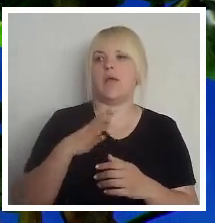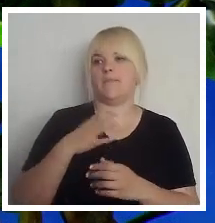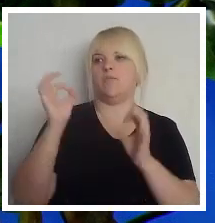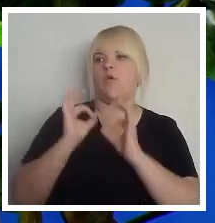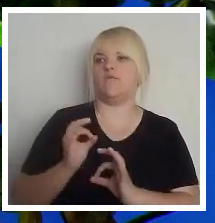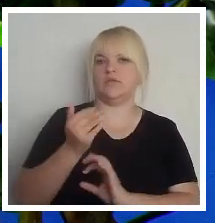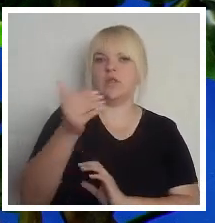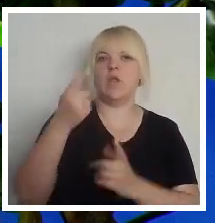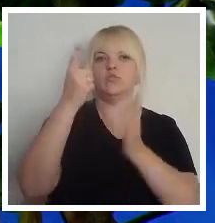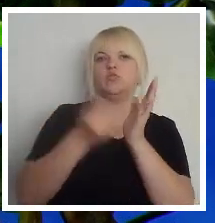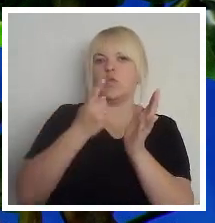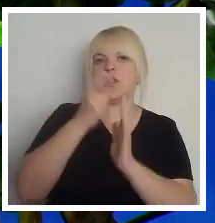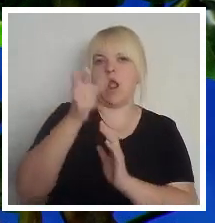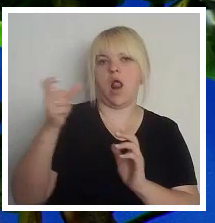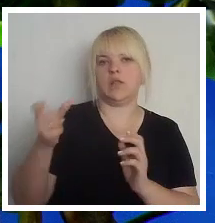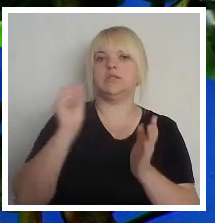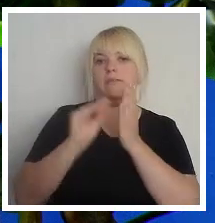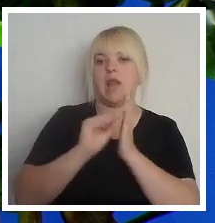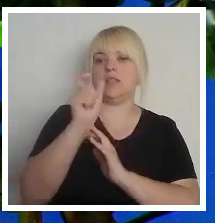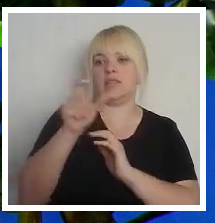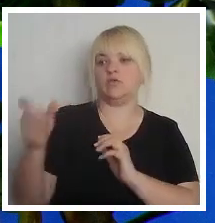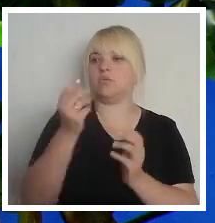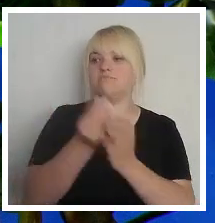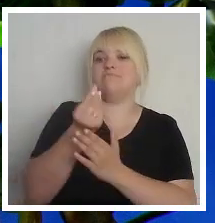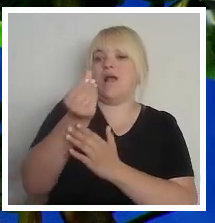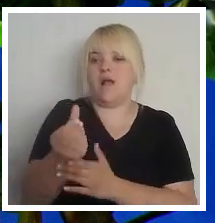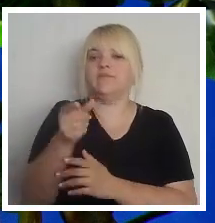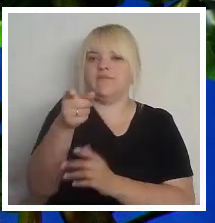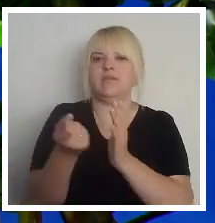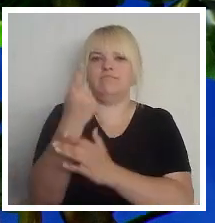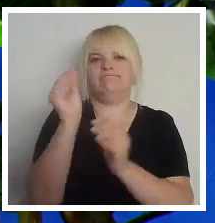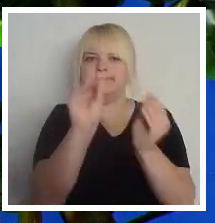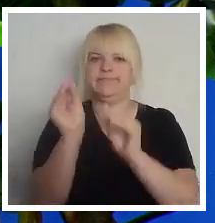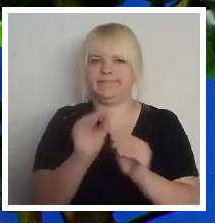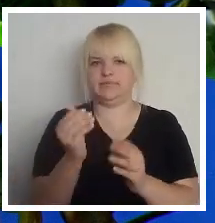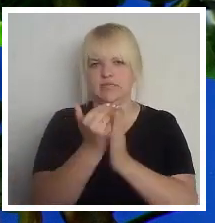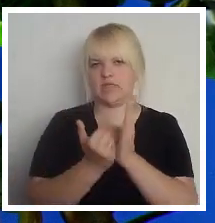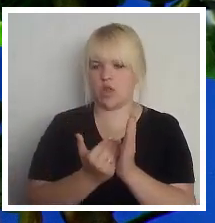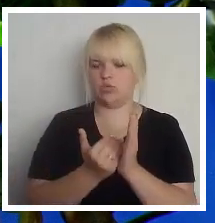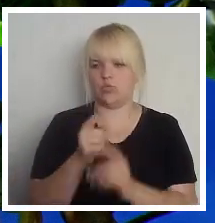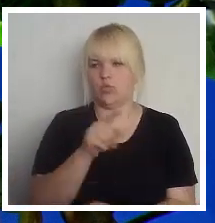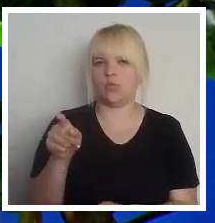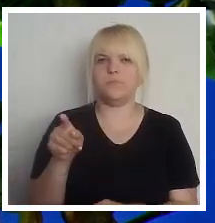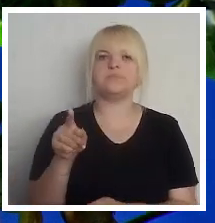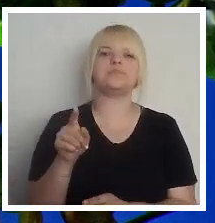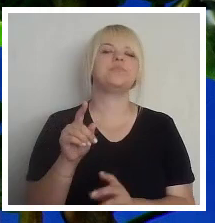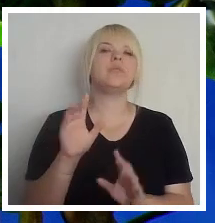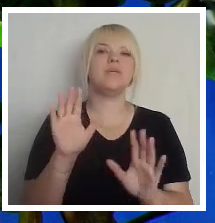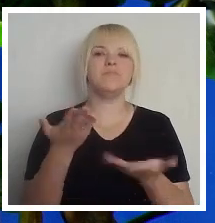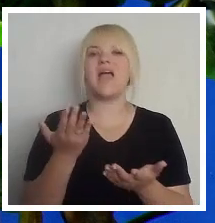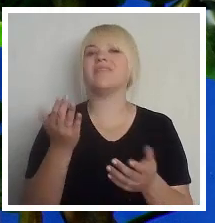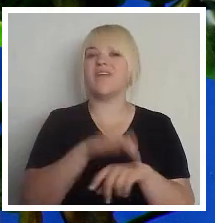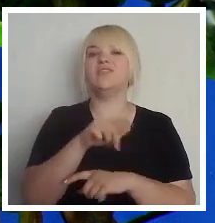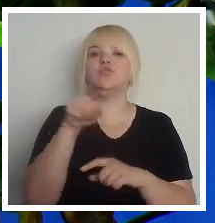saviem žurnālistiem, redaktoriem, lai viņi radītu šo saturu. Un faktiski mēs vienkārši esam šo